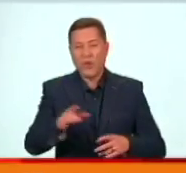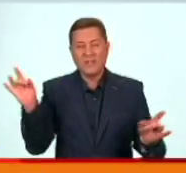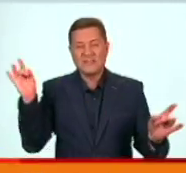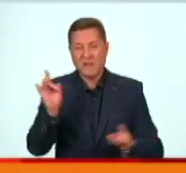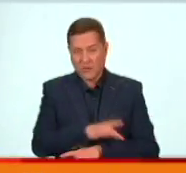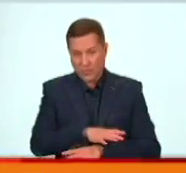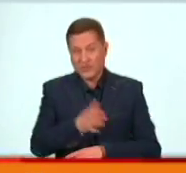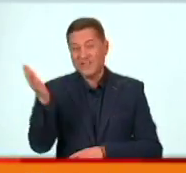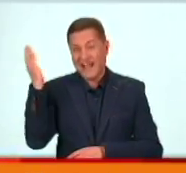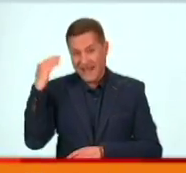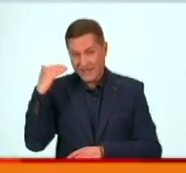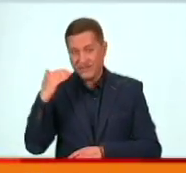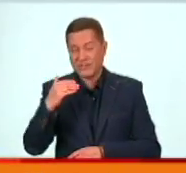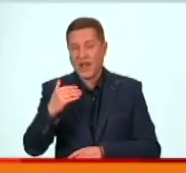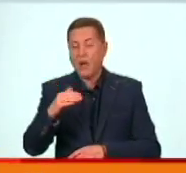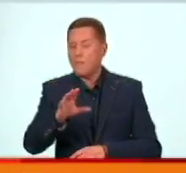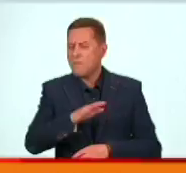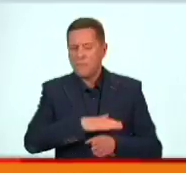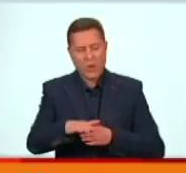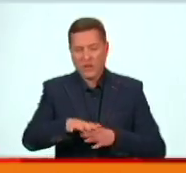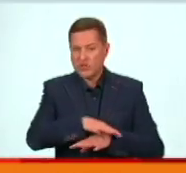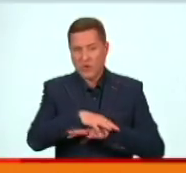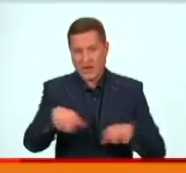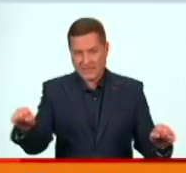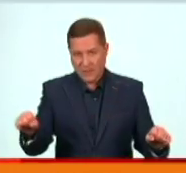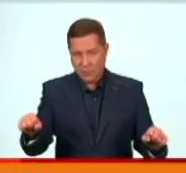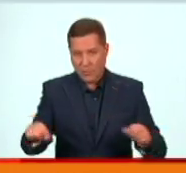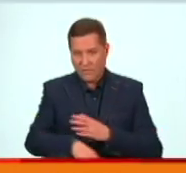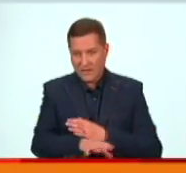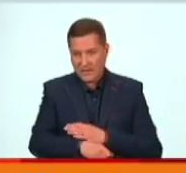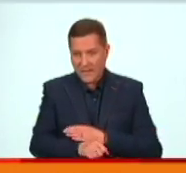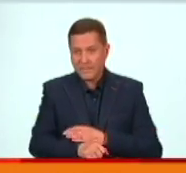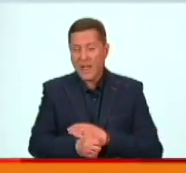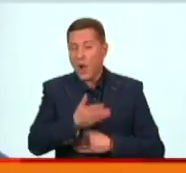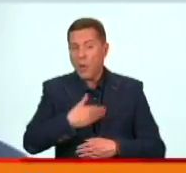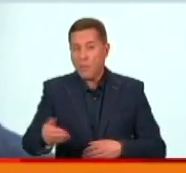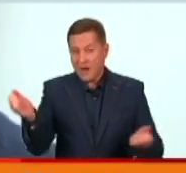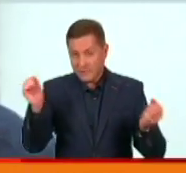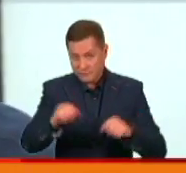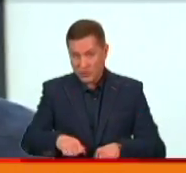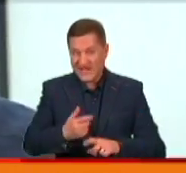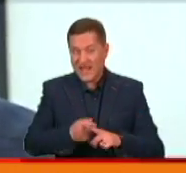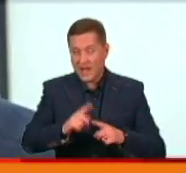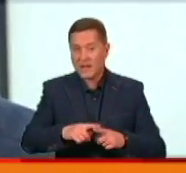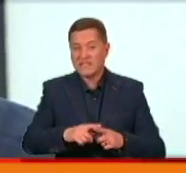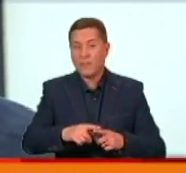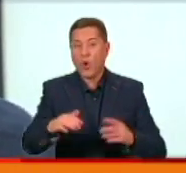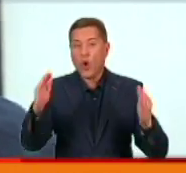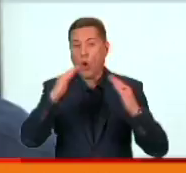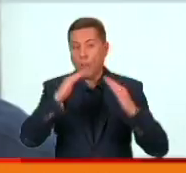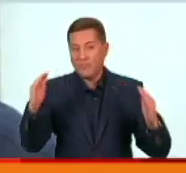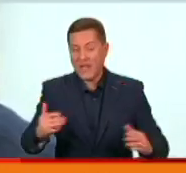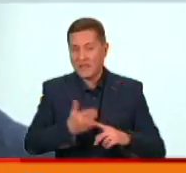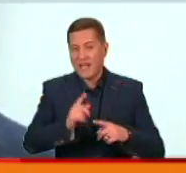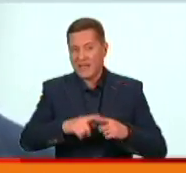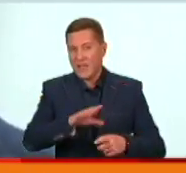збанкручене і повністю розграбоване. От ми, по суті, цей розграбований об'єкт, який планувався під